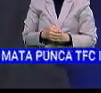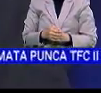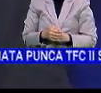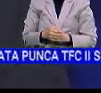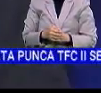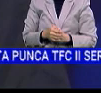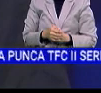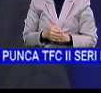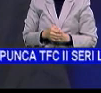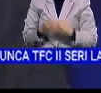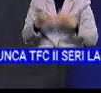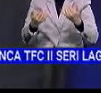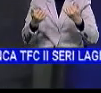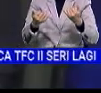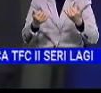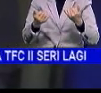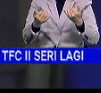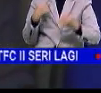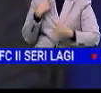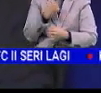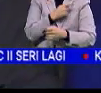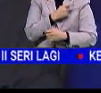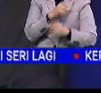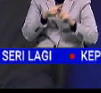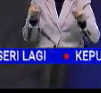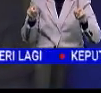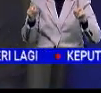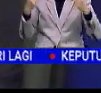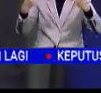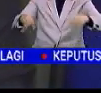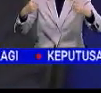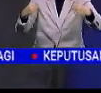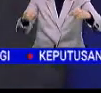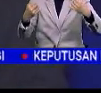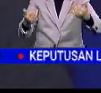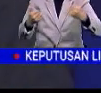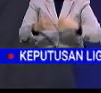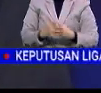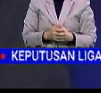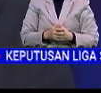We did not defend well all game.